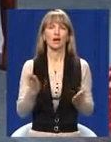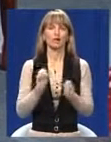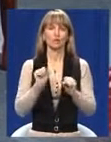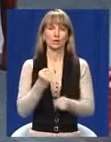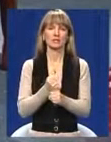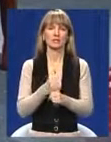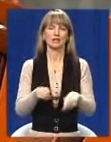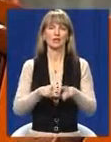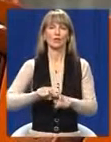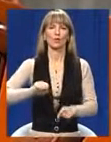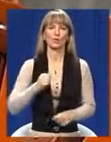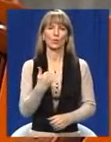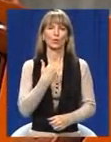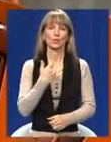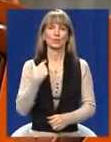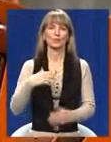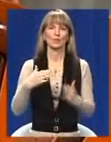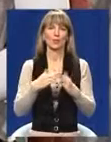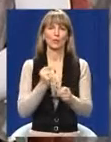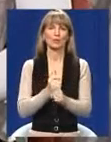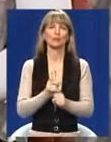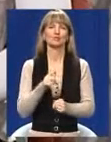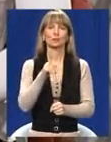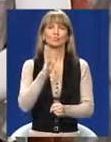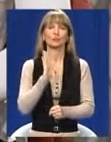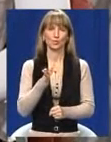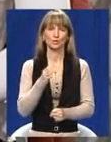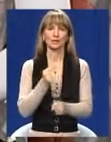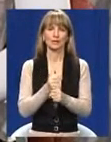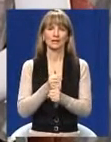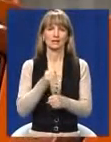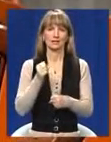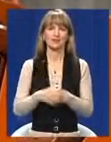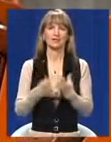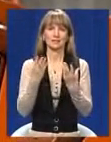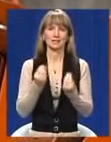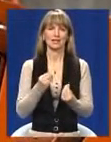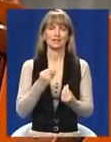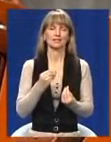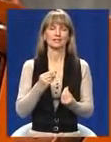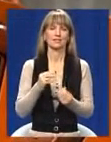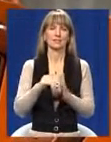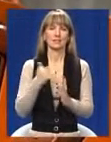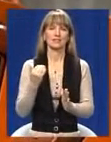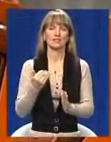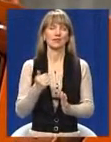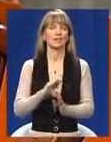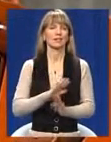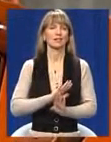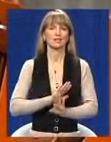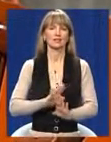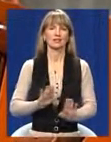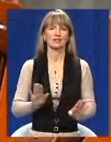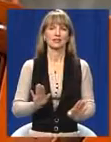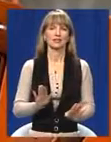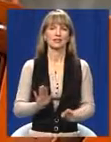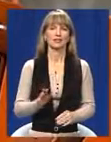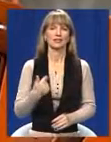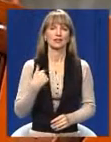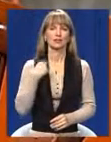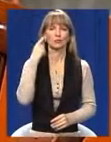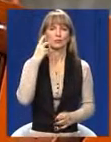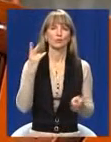в себе викликати вдома? Так, зрозуміла. І що, ти будеш його викликати щодня? Не щодня, бо після реакції, здається,